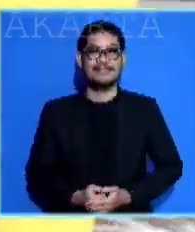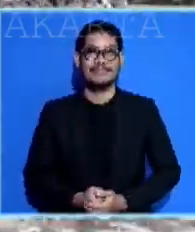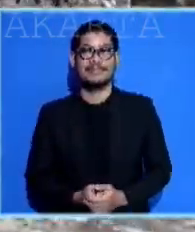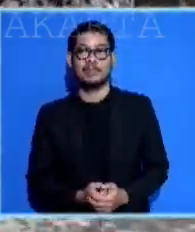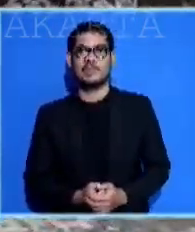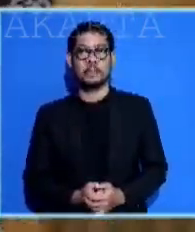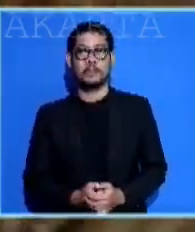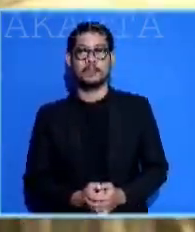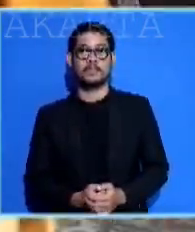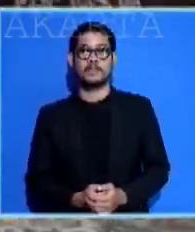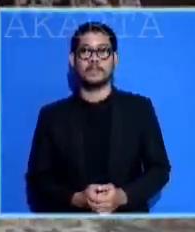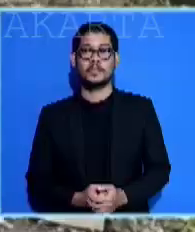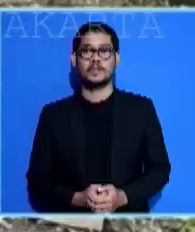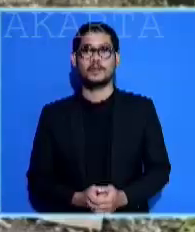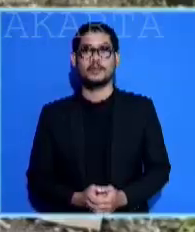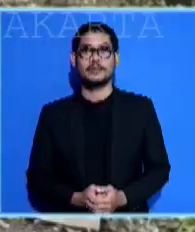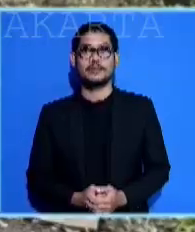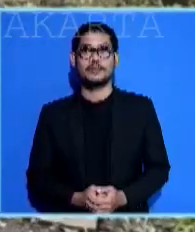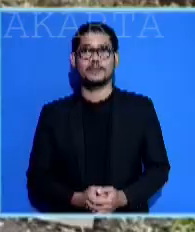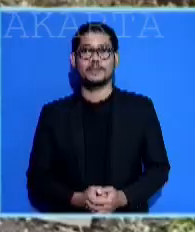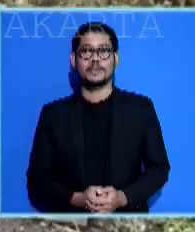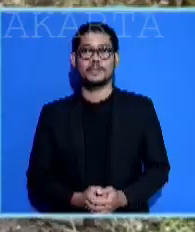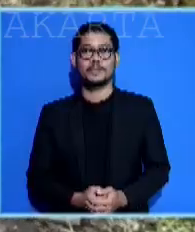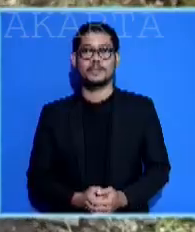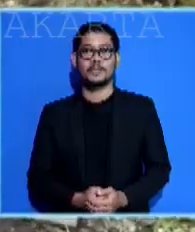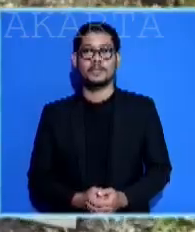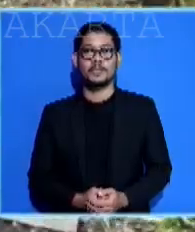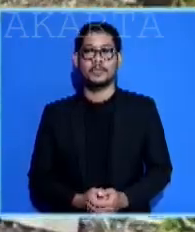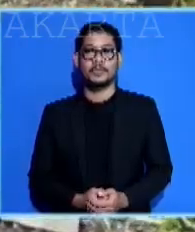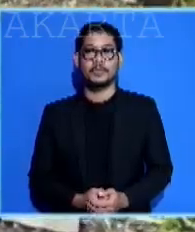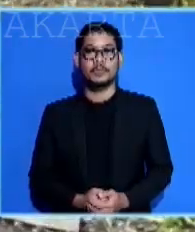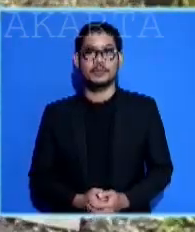Husein Jenegoro dan Ucu Andritama, TVRI Yogyakarta, melaporkan.